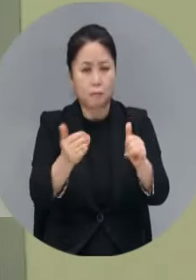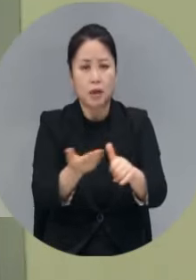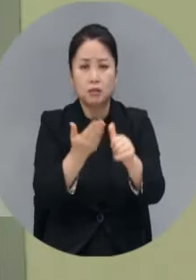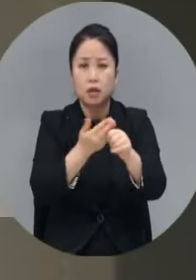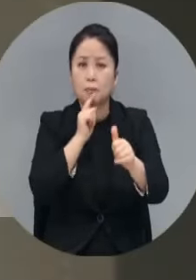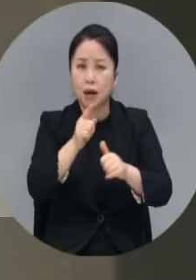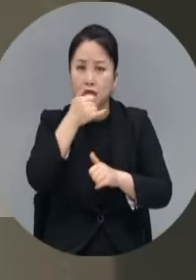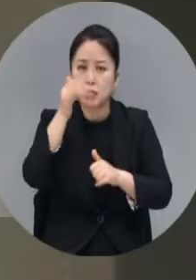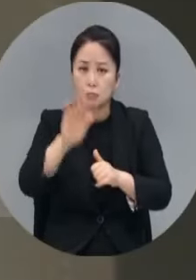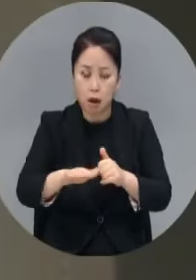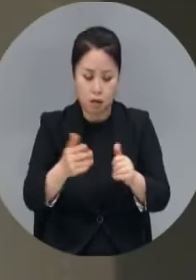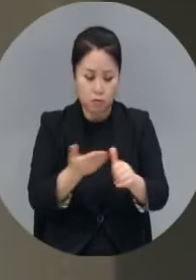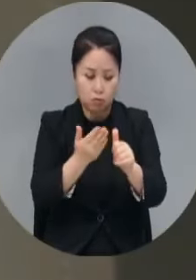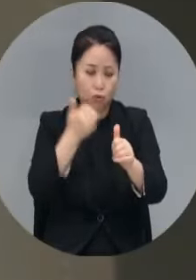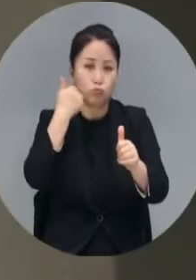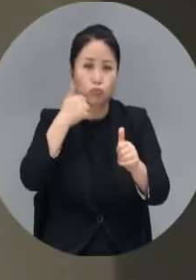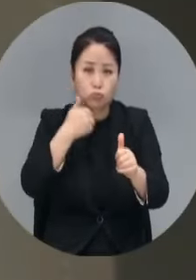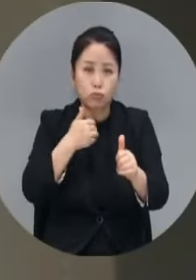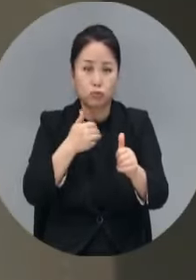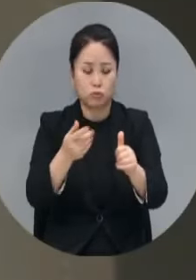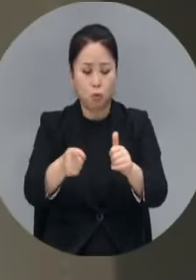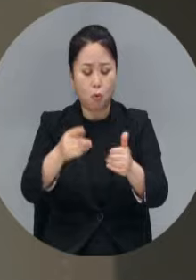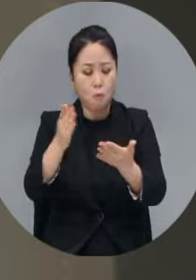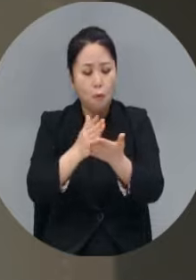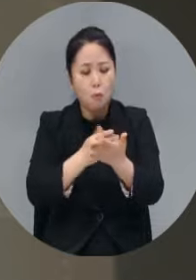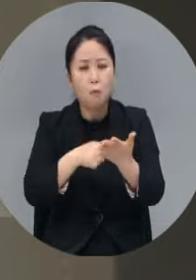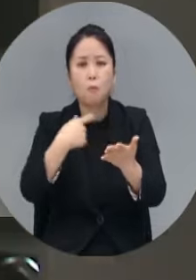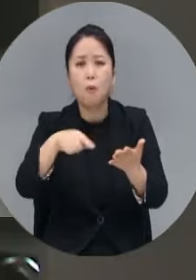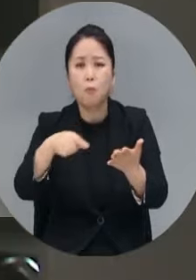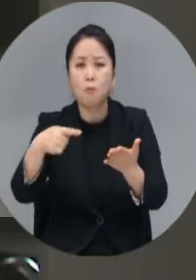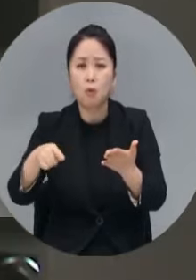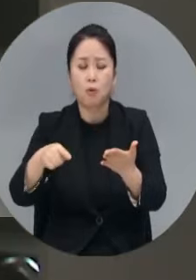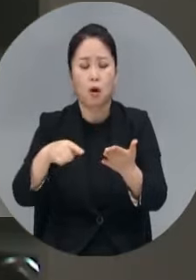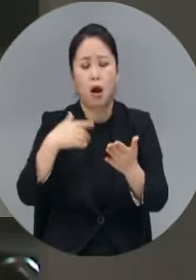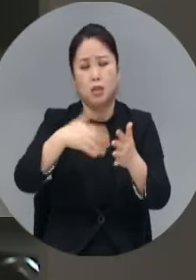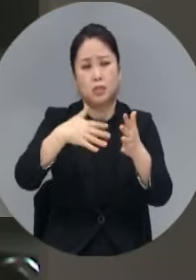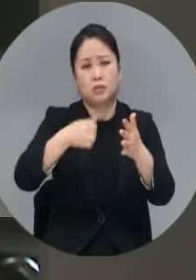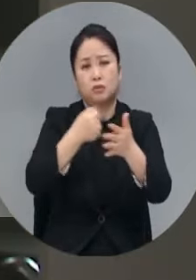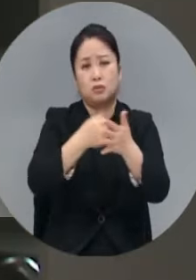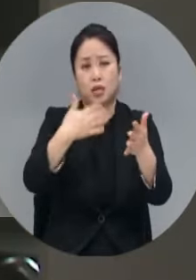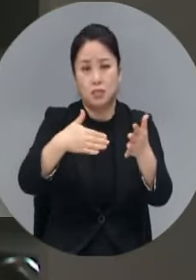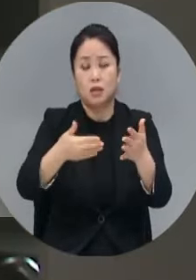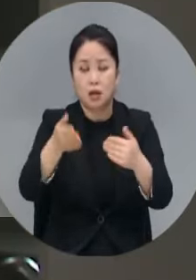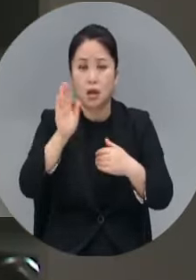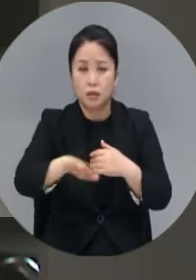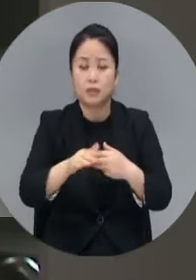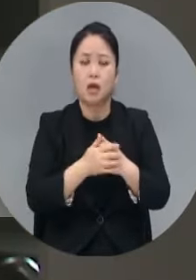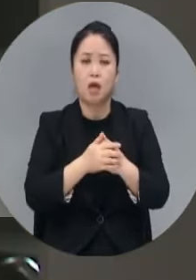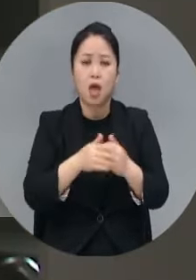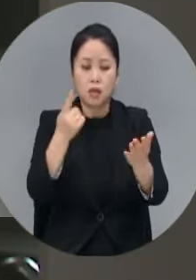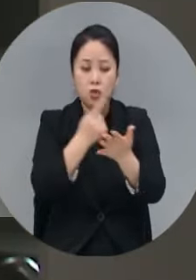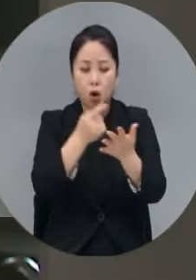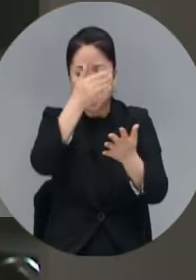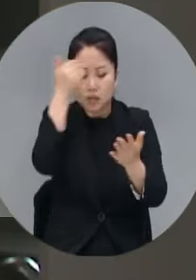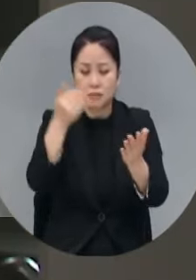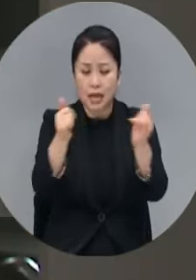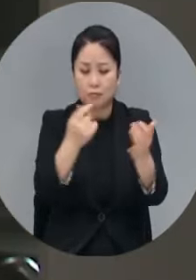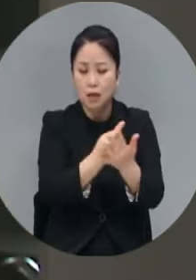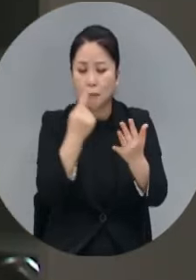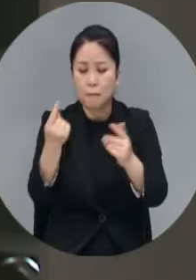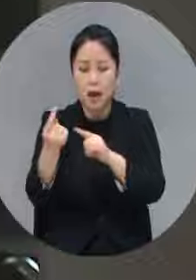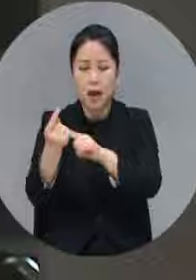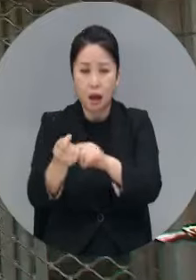어떻게 운영할지는 미정입니다. 청년 인재 유출 등 지역 대학의 위기 극복을 위한다는 취지도 아직은 설득력이